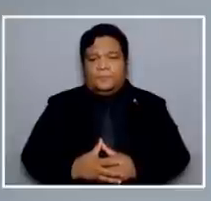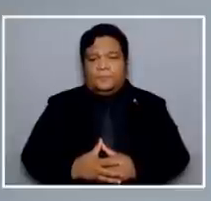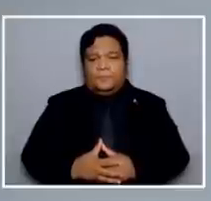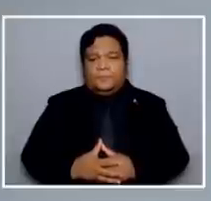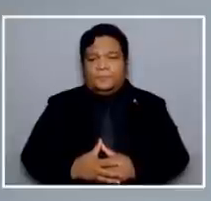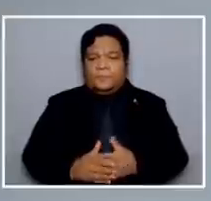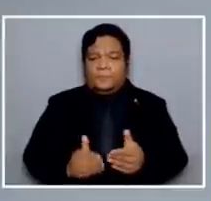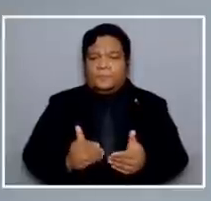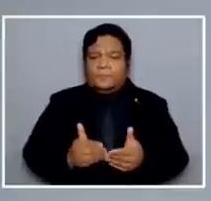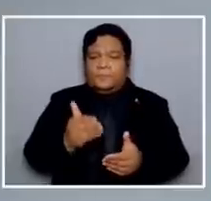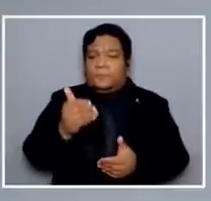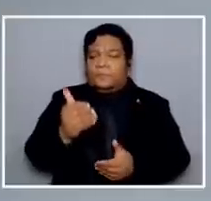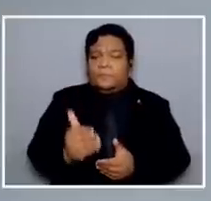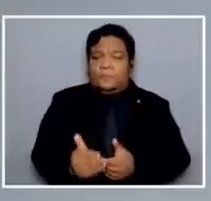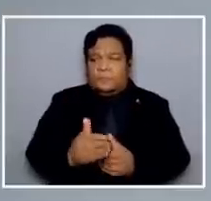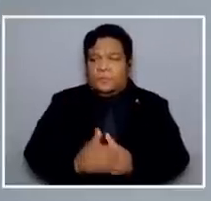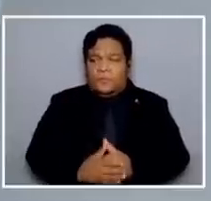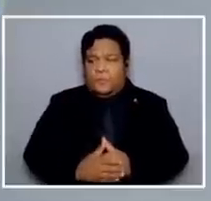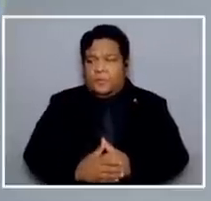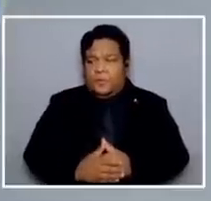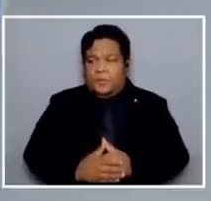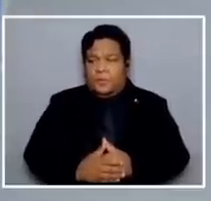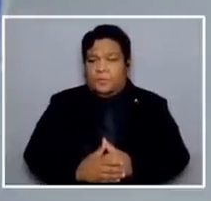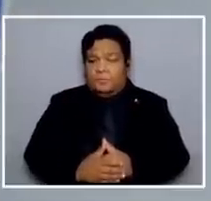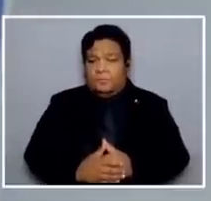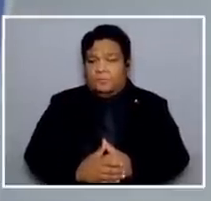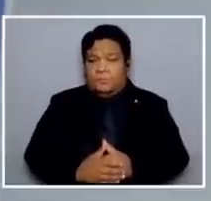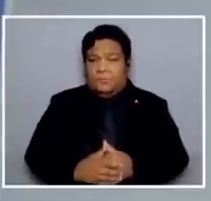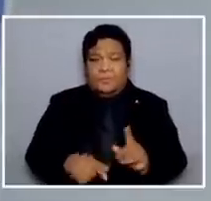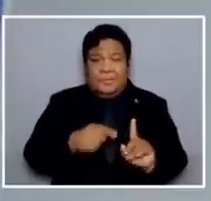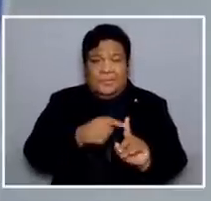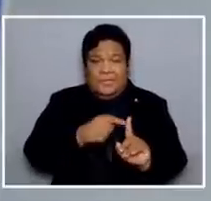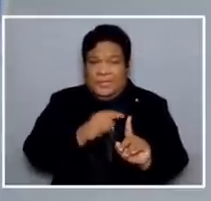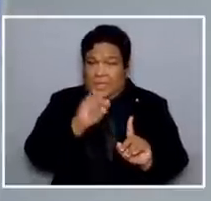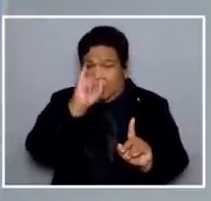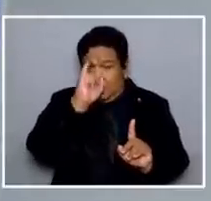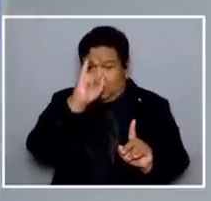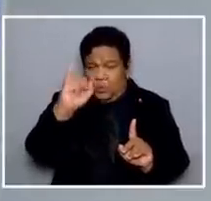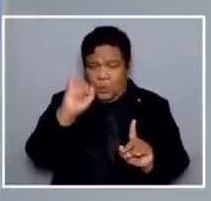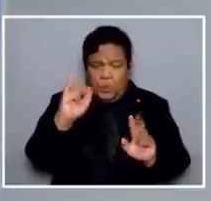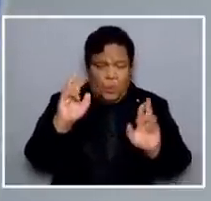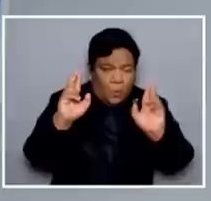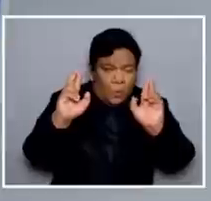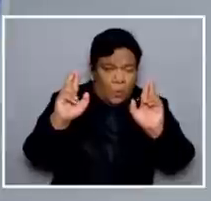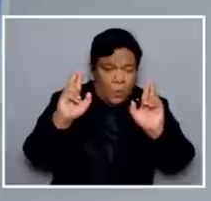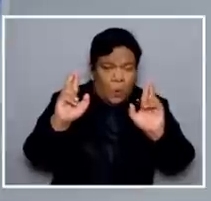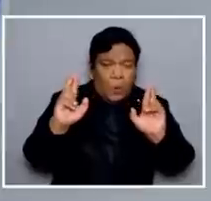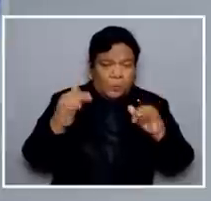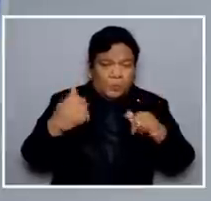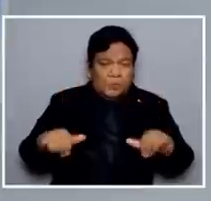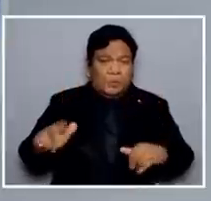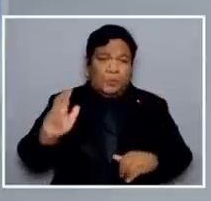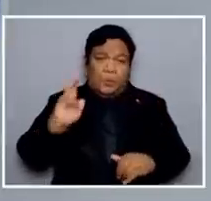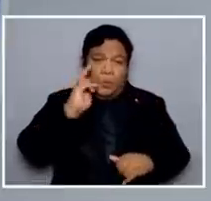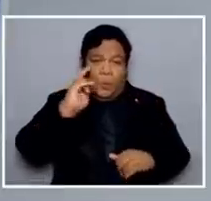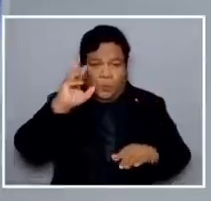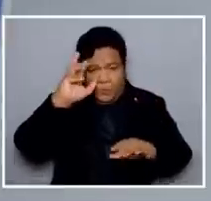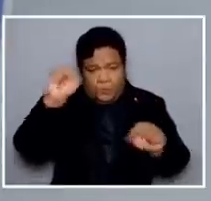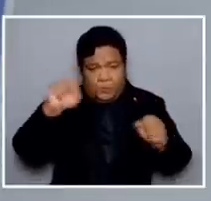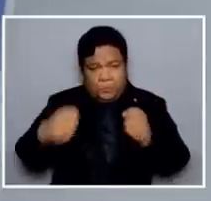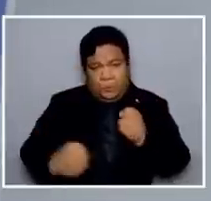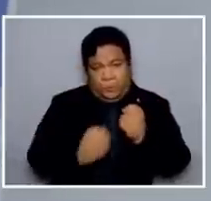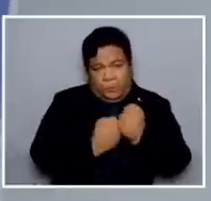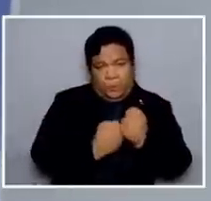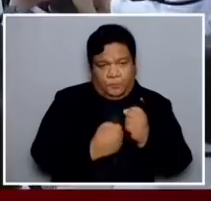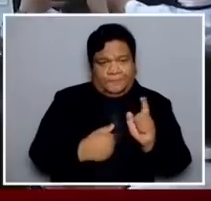Umaasa pa rin si presidential candidate Isko Moreno Domagoso na i-endorso siya ni Pangulong Rodrigo Duterte. Ito ay